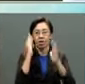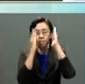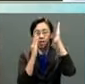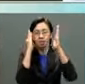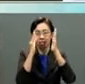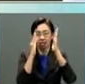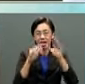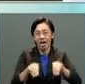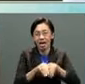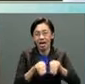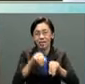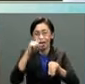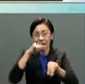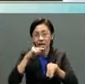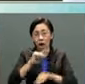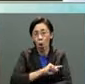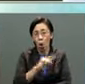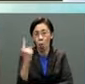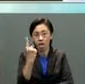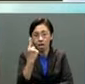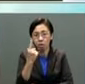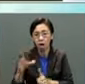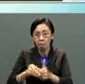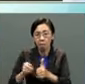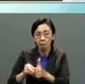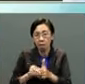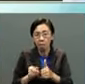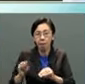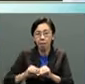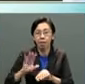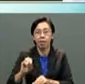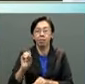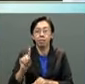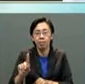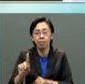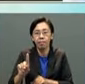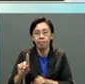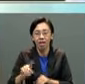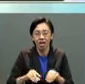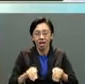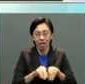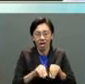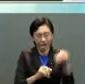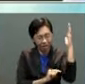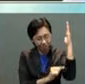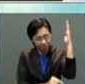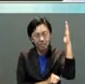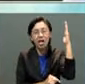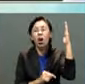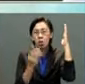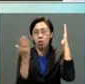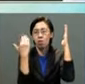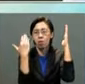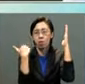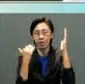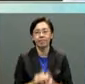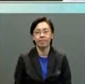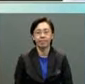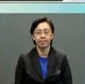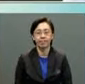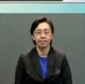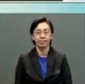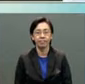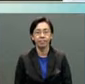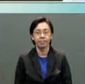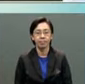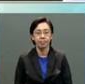ประเทศเพื่อนบ้านเราวันเดียวอยู่ที่51รายนะครับซึ่งก็ใกล้ๆเคียงๆกันกับเราเมื่อวานนี้เลยนะครับครับ